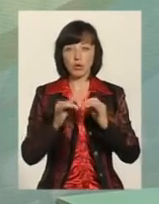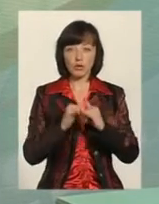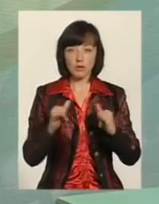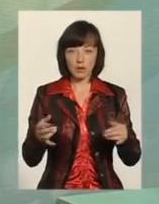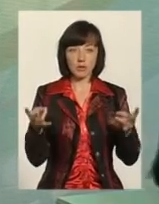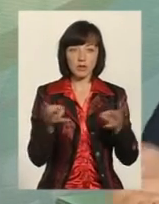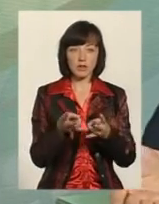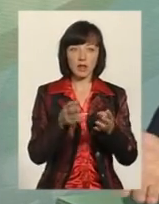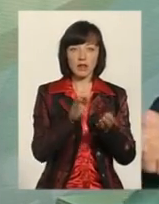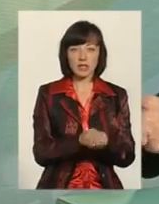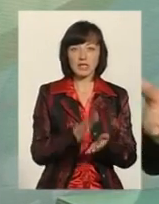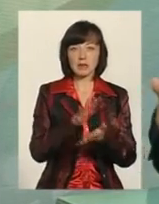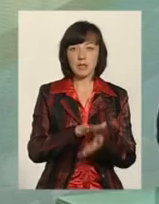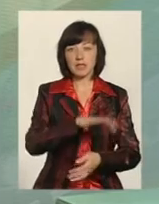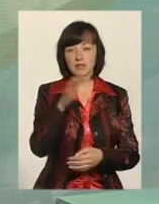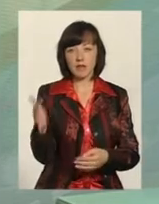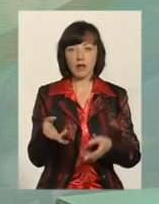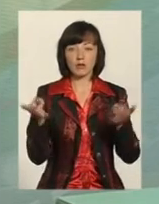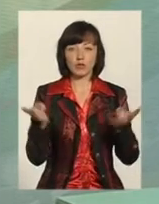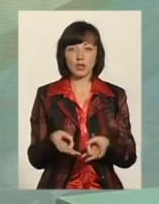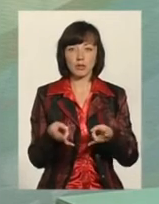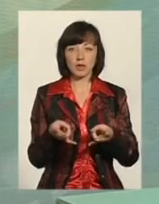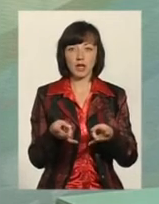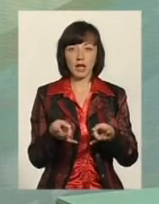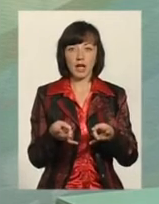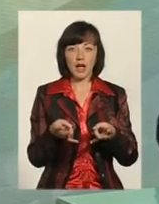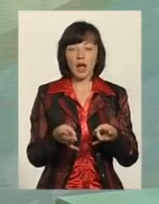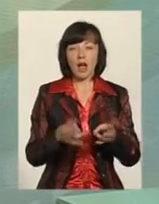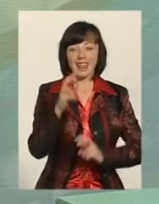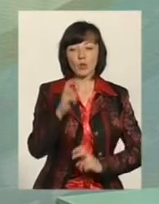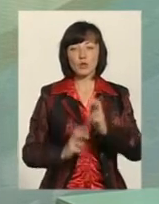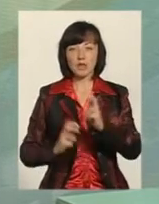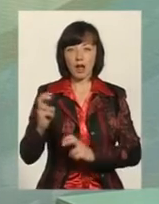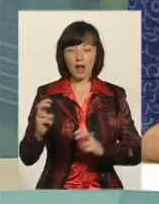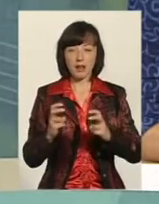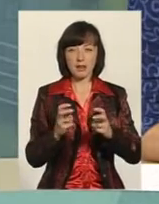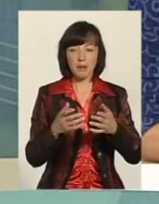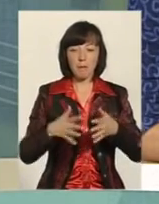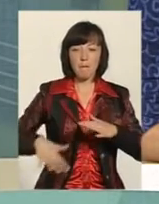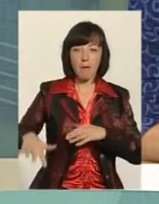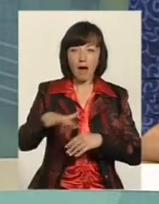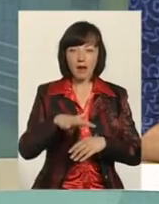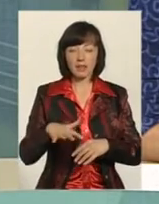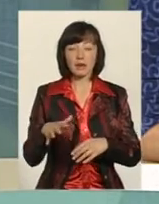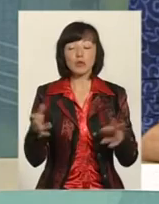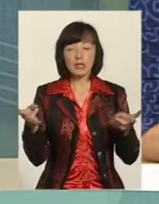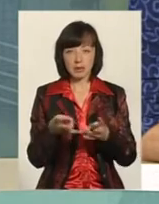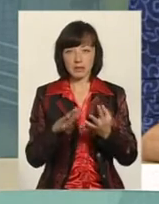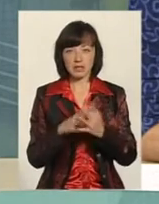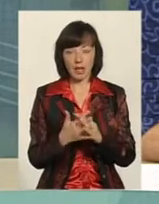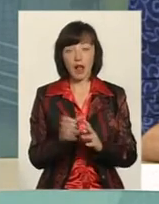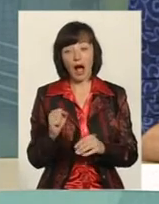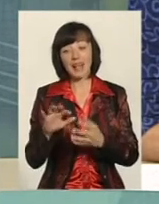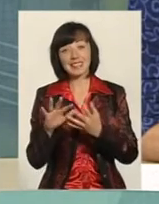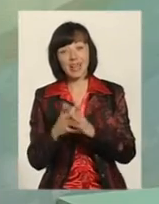потрібні кладовища, сміттєзвалища, місту потрібно індустріальні парки, і все це буде тільки в районі. Місту потрібні села. Селам